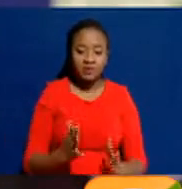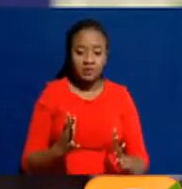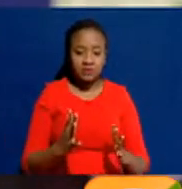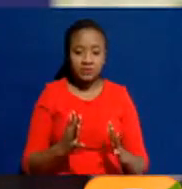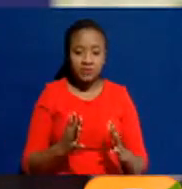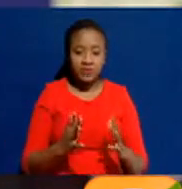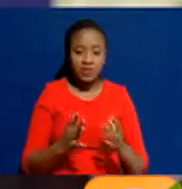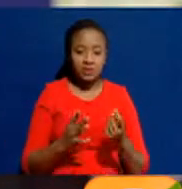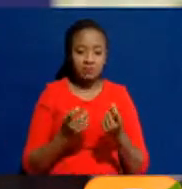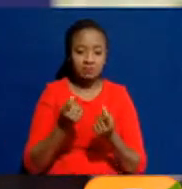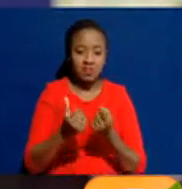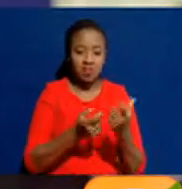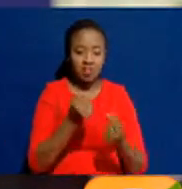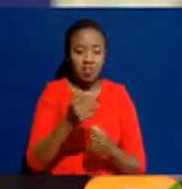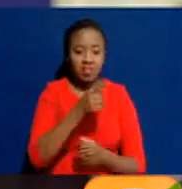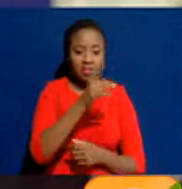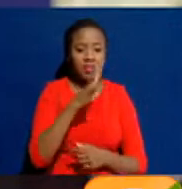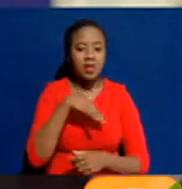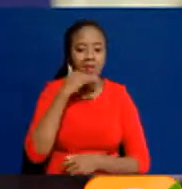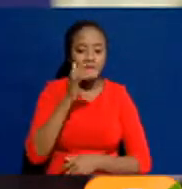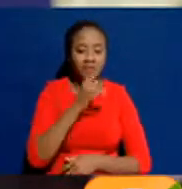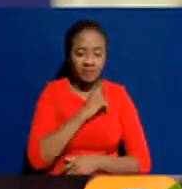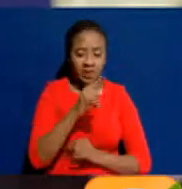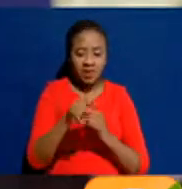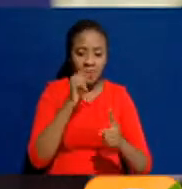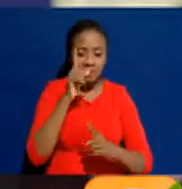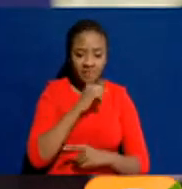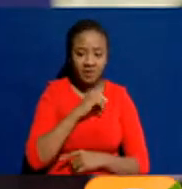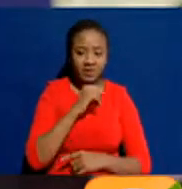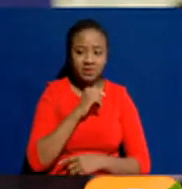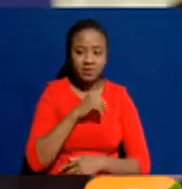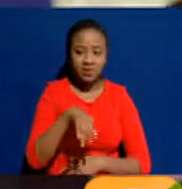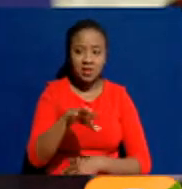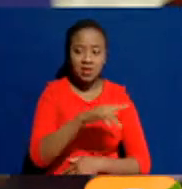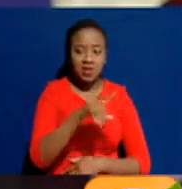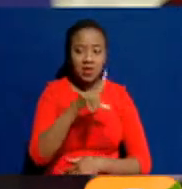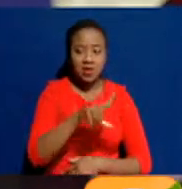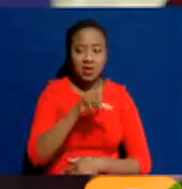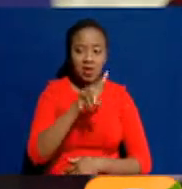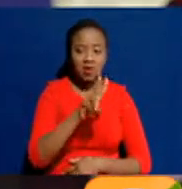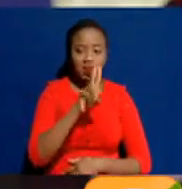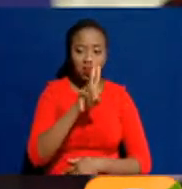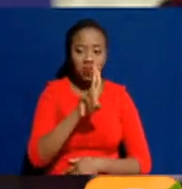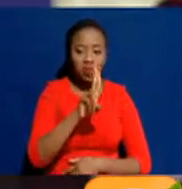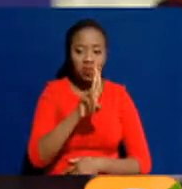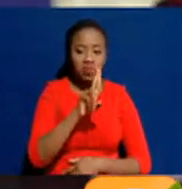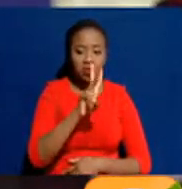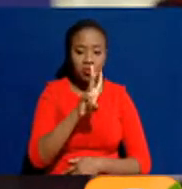kadhaa pale, wamepotea pale Elwak mahali nilikuwa nimekanyanga. Narudi huko.